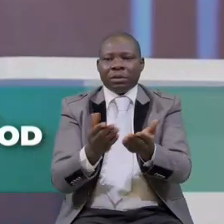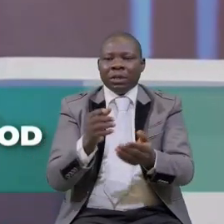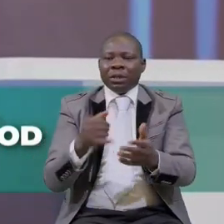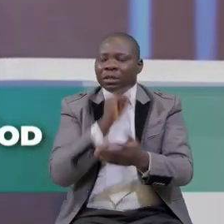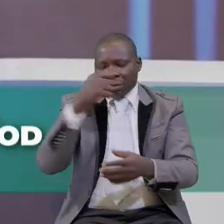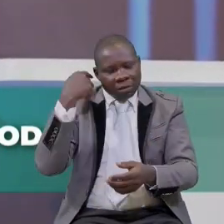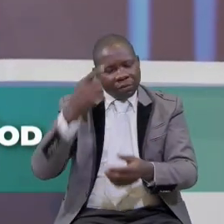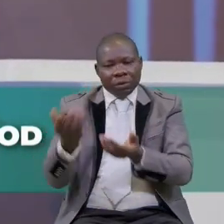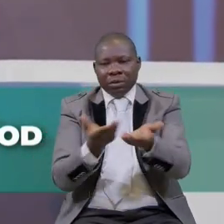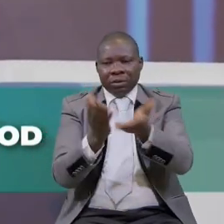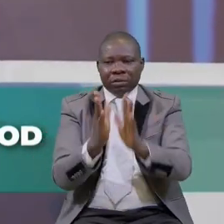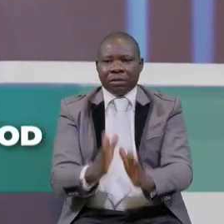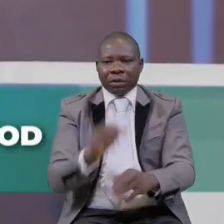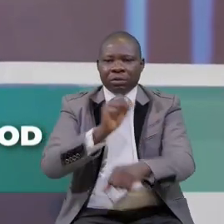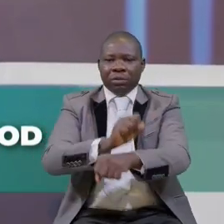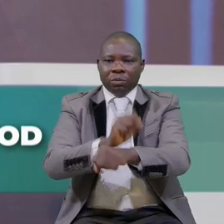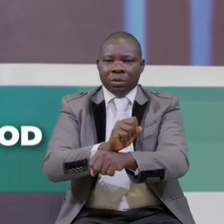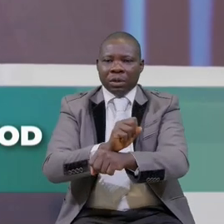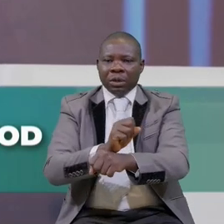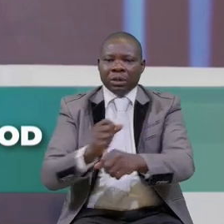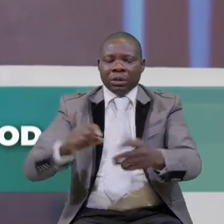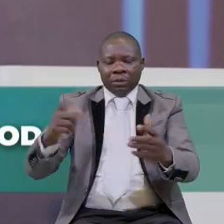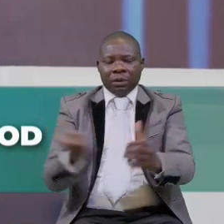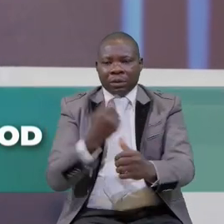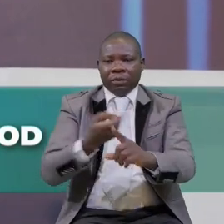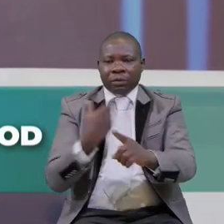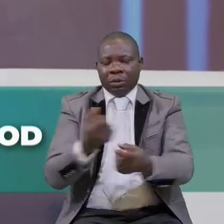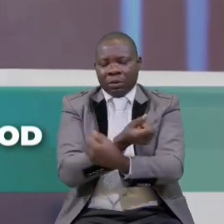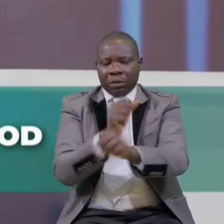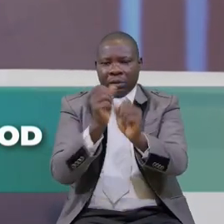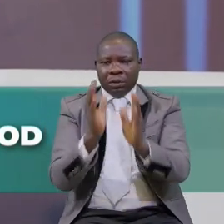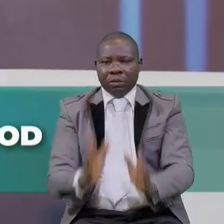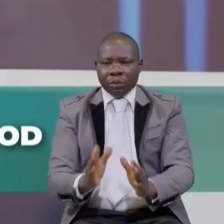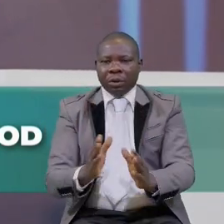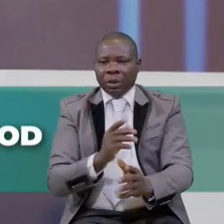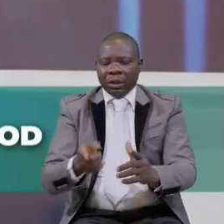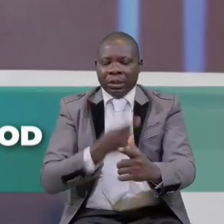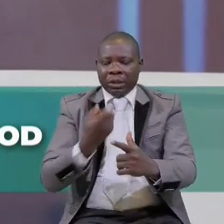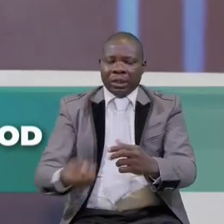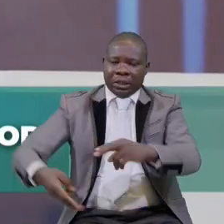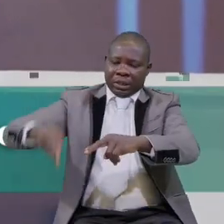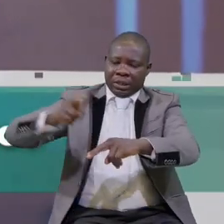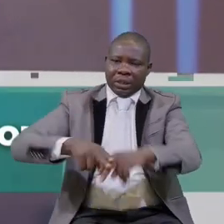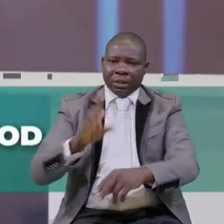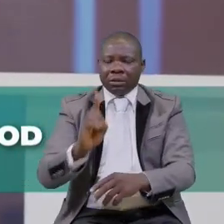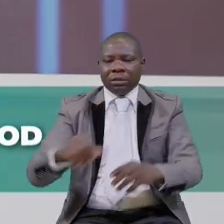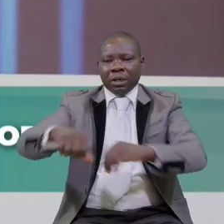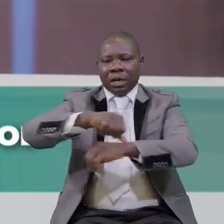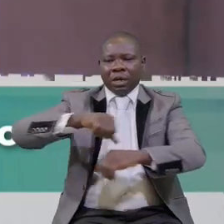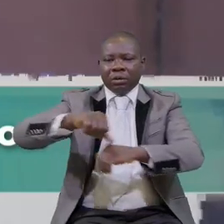c'est pour l'œuvre initiale du Sauveur. Ensuite, l'onction accrue